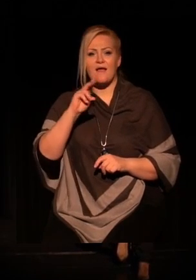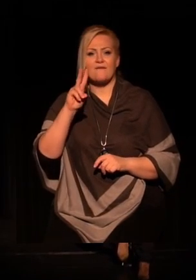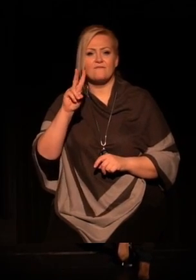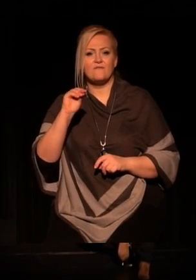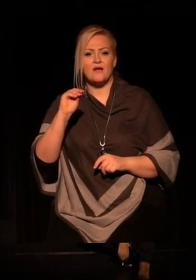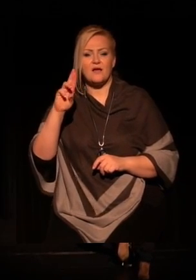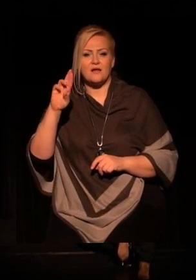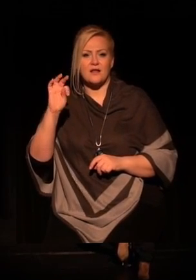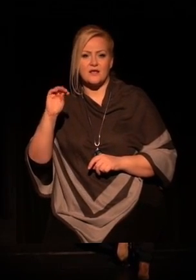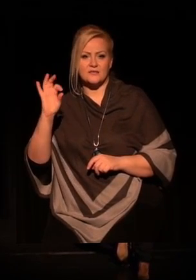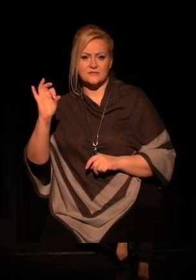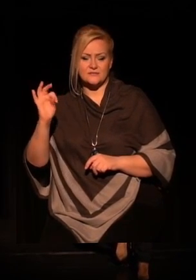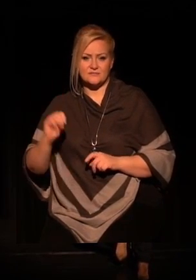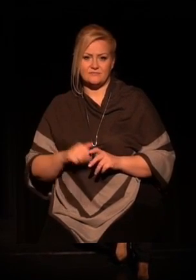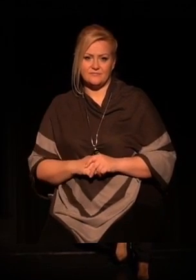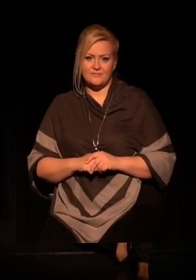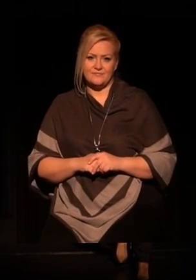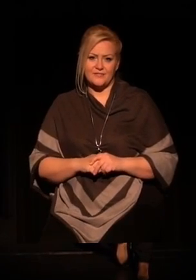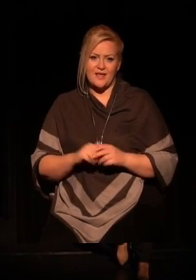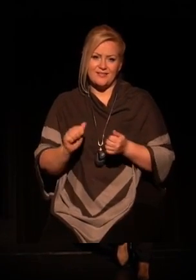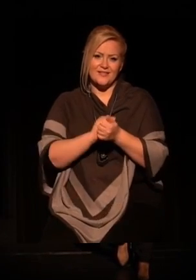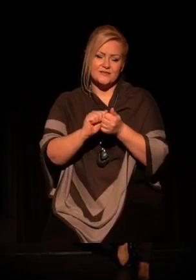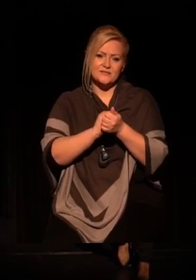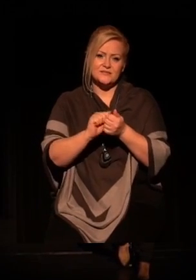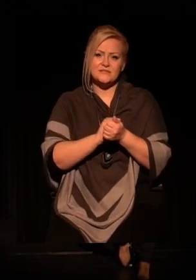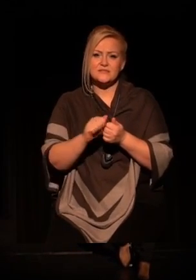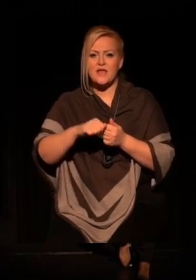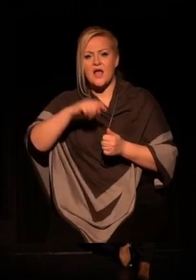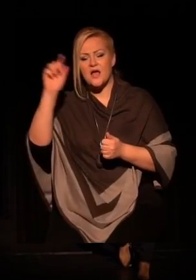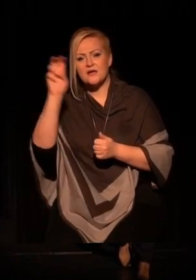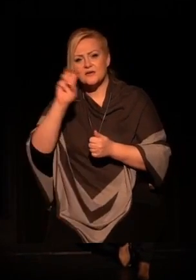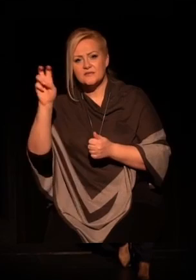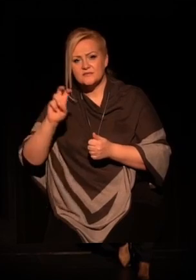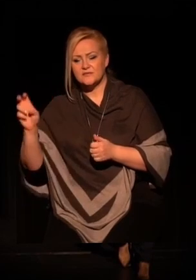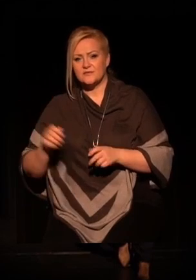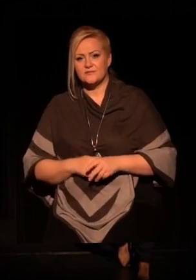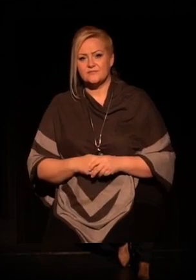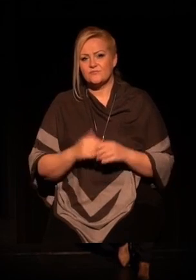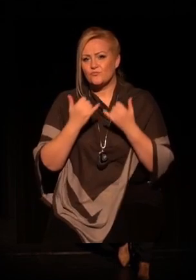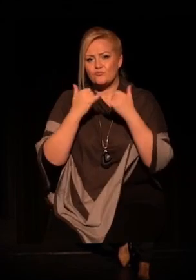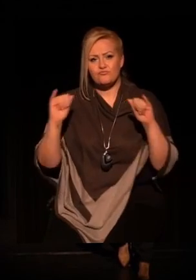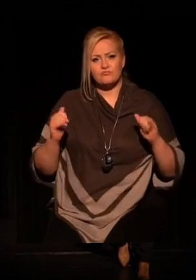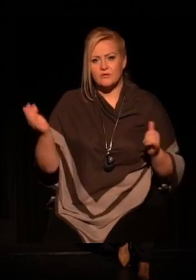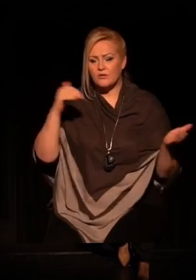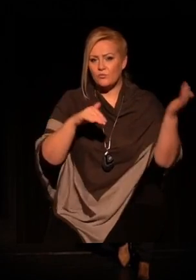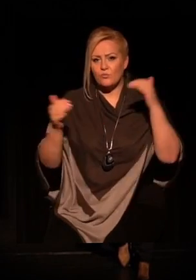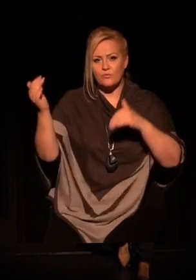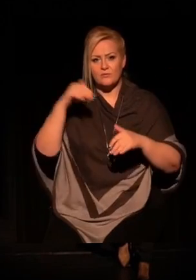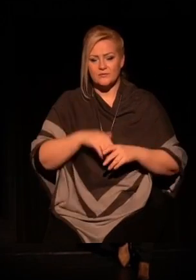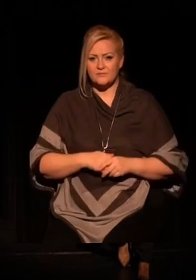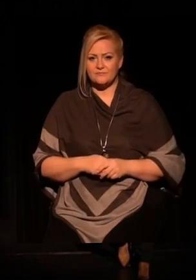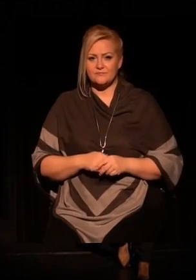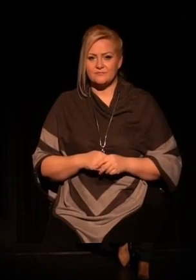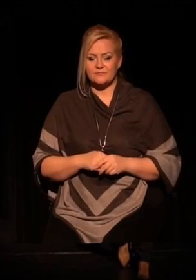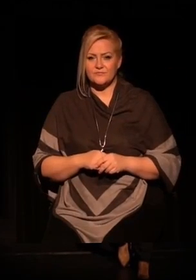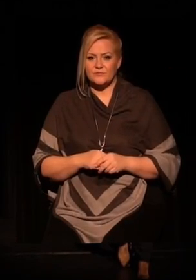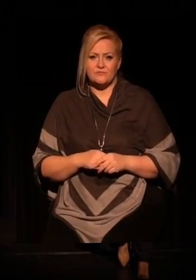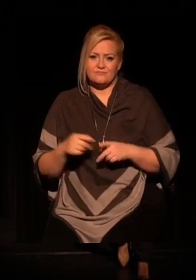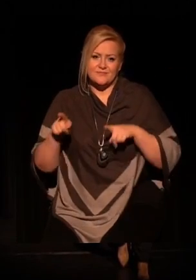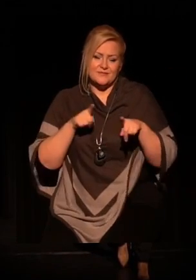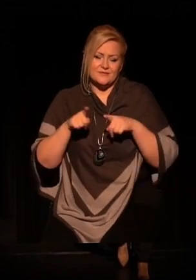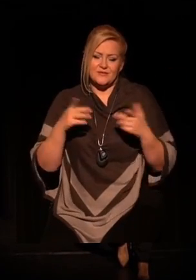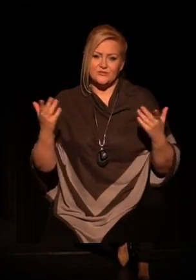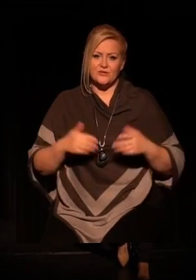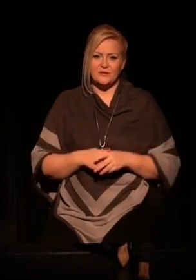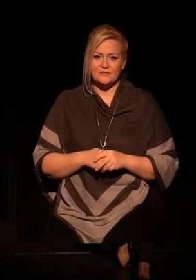to Tarnica, bądź Rysy, albo całkiem inna góra, to tak naprawdę nie ma większego znaczenia. Najważniejsza